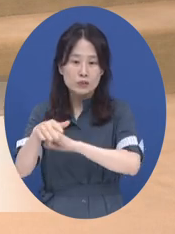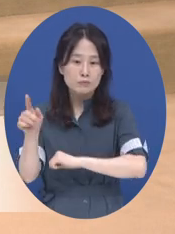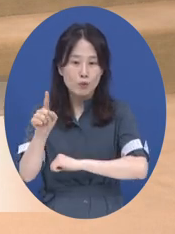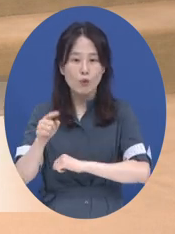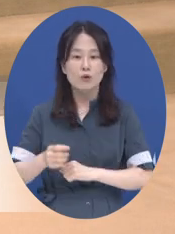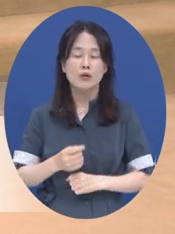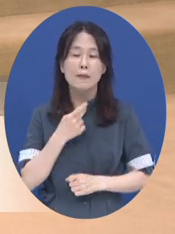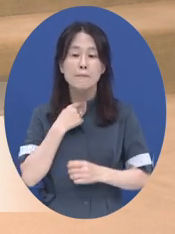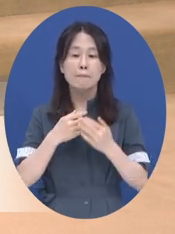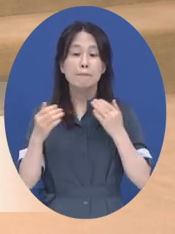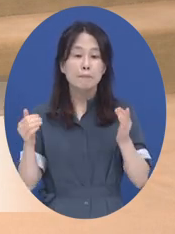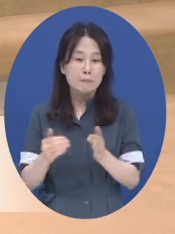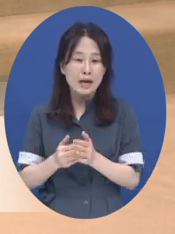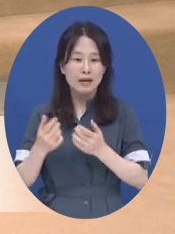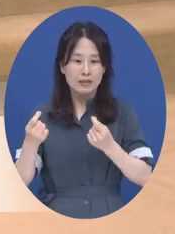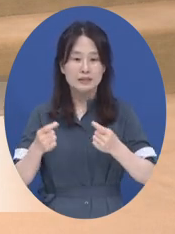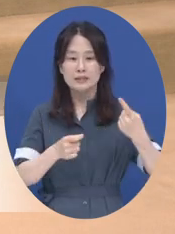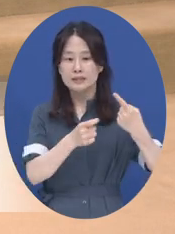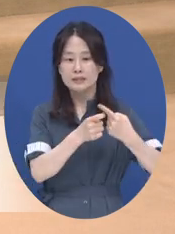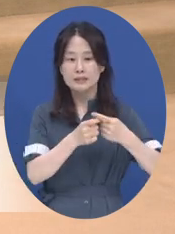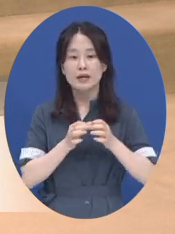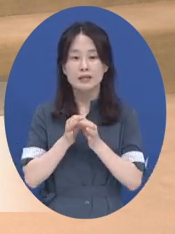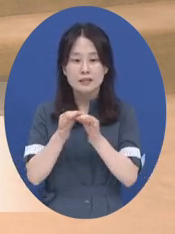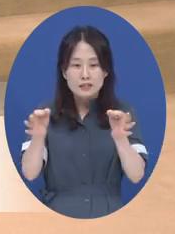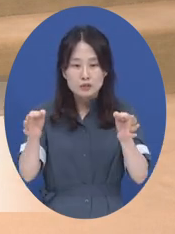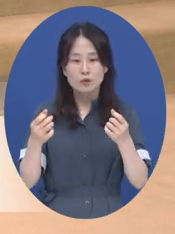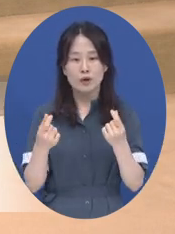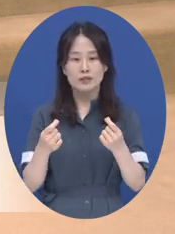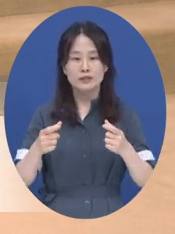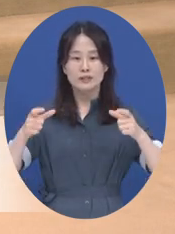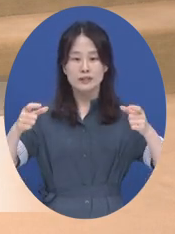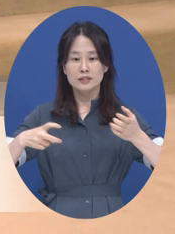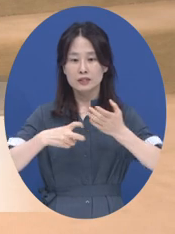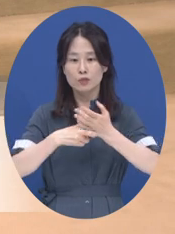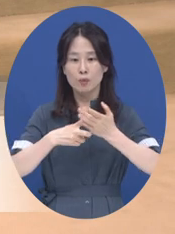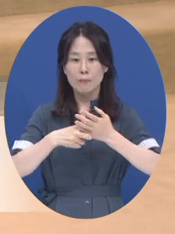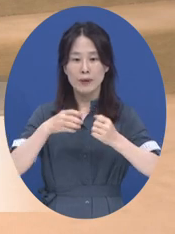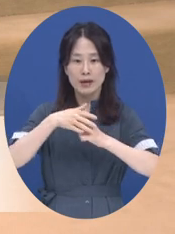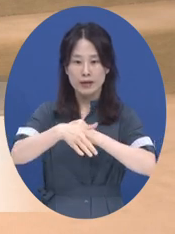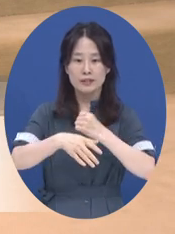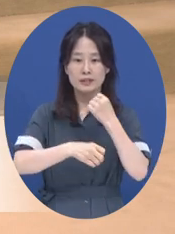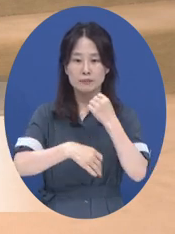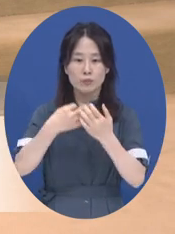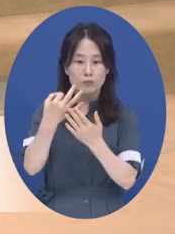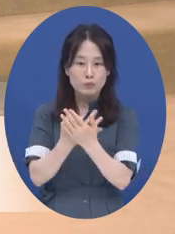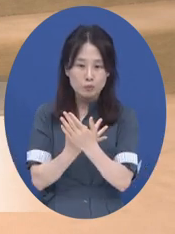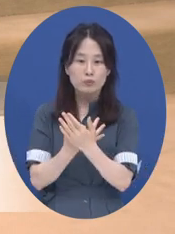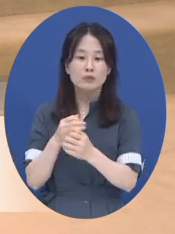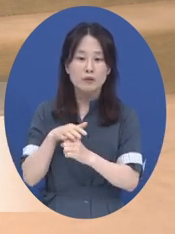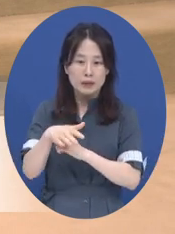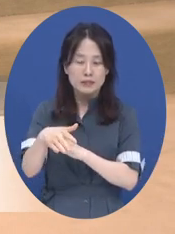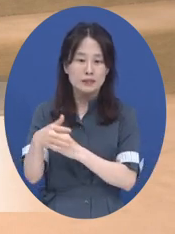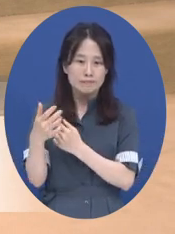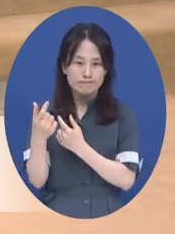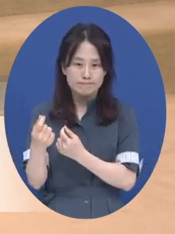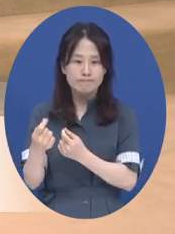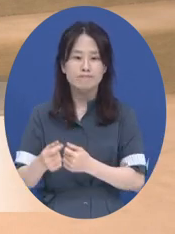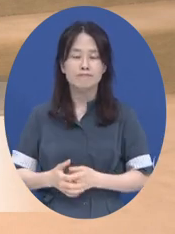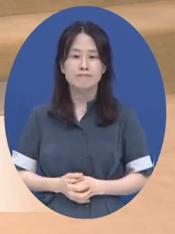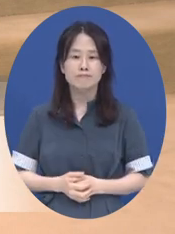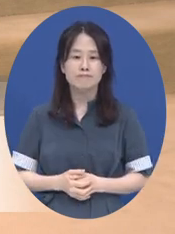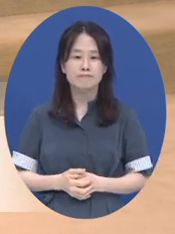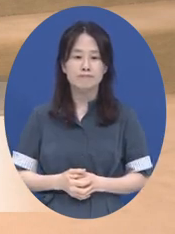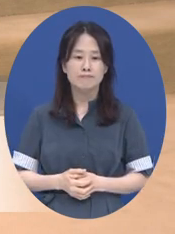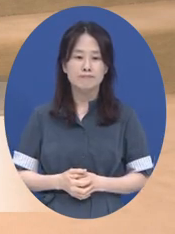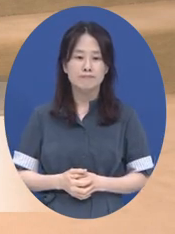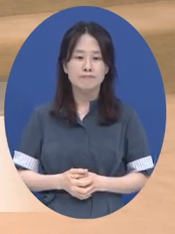우리가 경험한 것처럼 1차 재난지원금과 같은 지역화폐형 기본소득 방식, 이거인